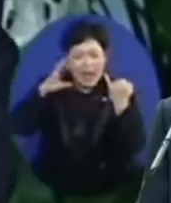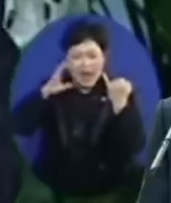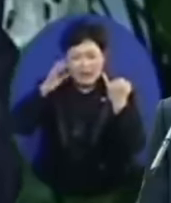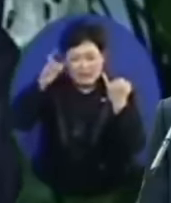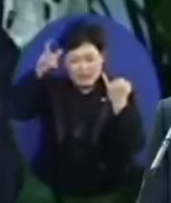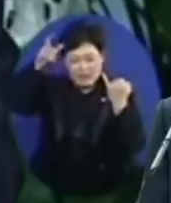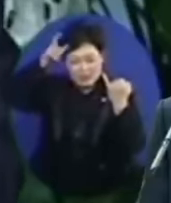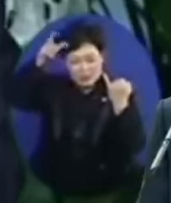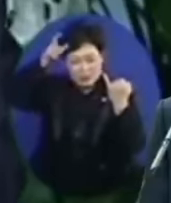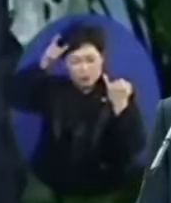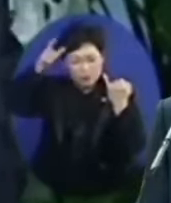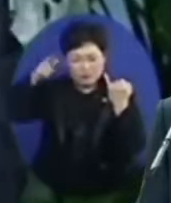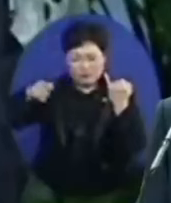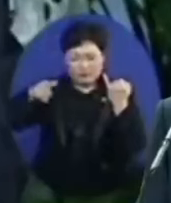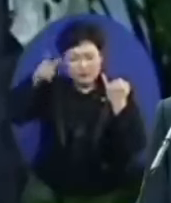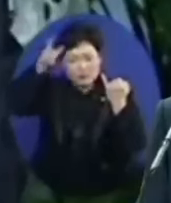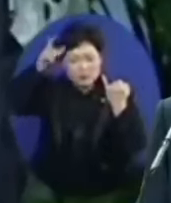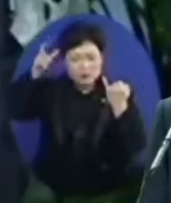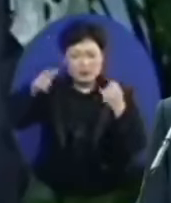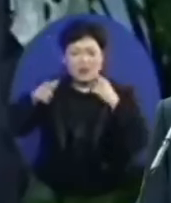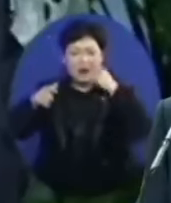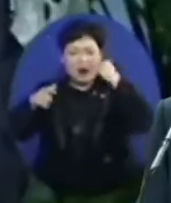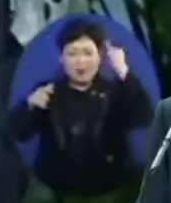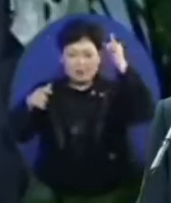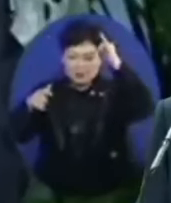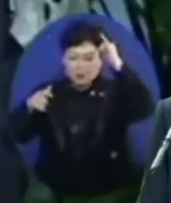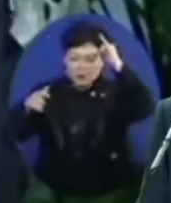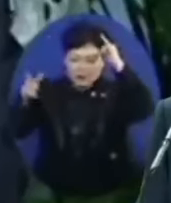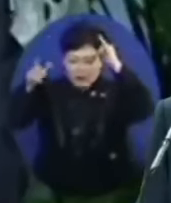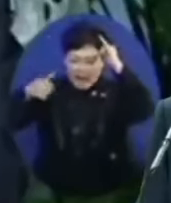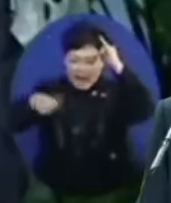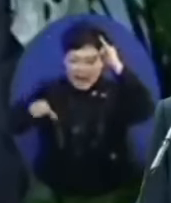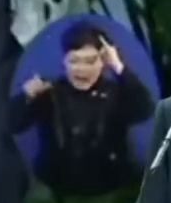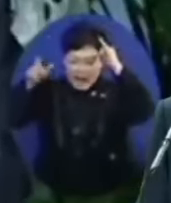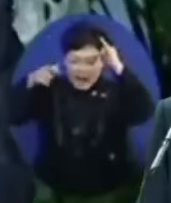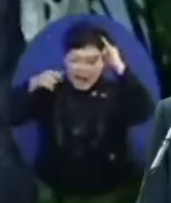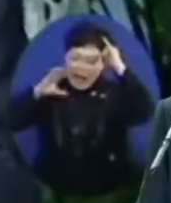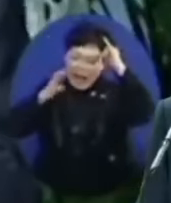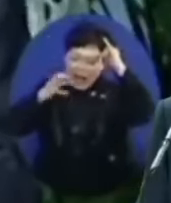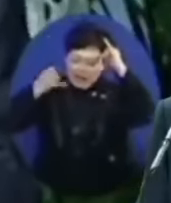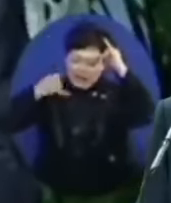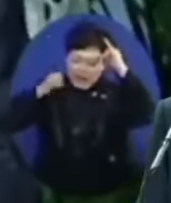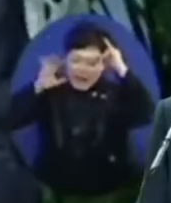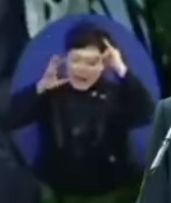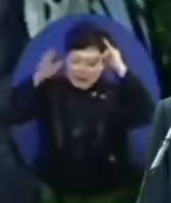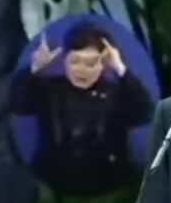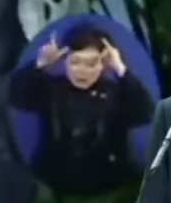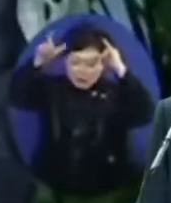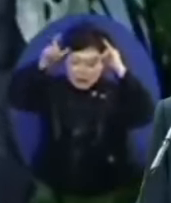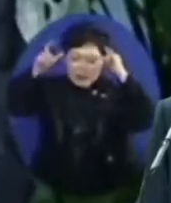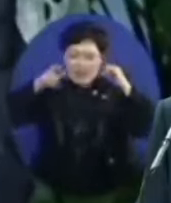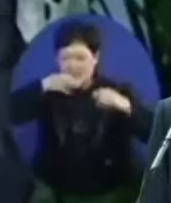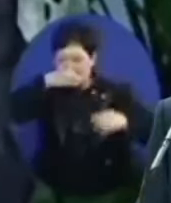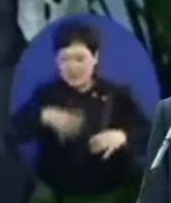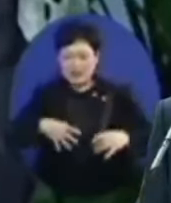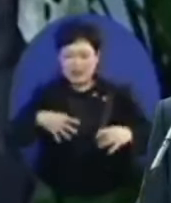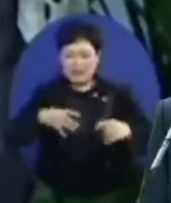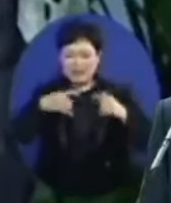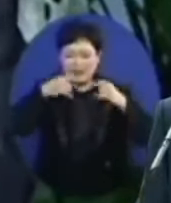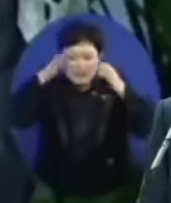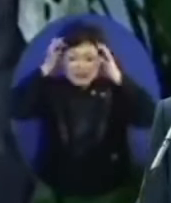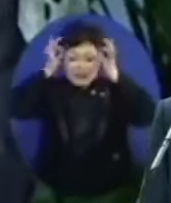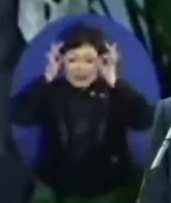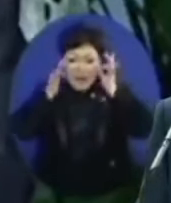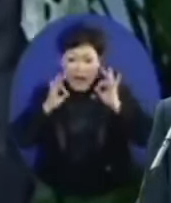이러 어미소가 잔뜩 힘을 내고 땀을 뻘뻘 흘리면서 멍에를 끕니다. 근데 새끼소는 하나도